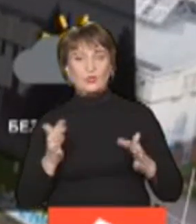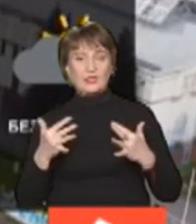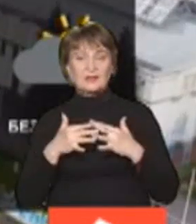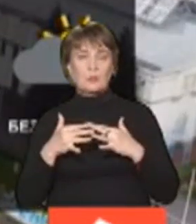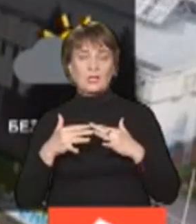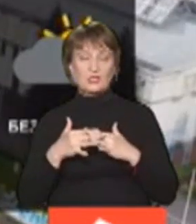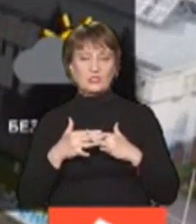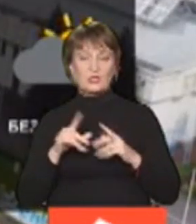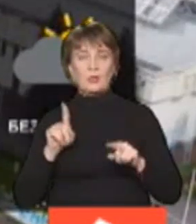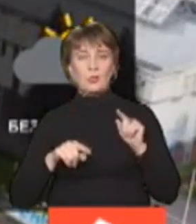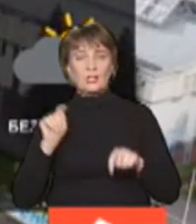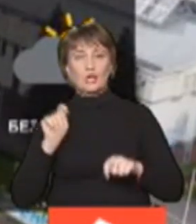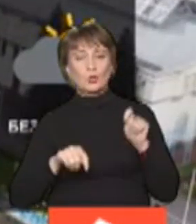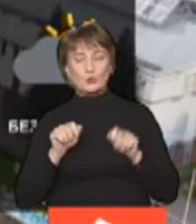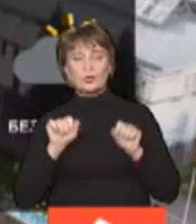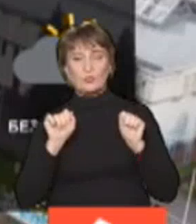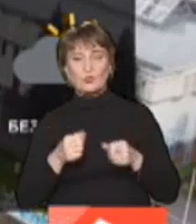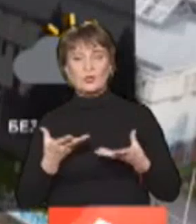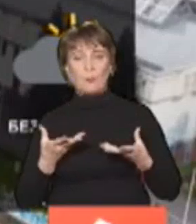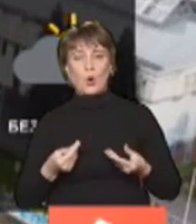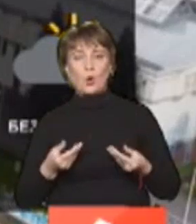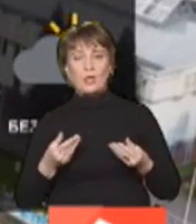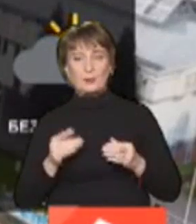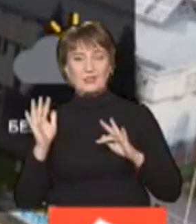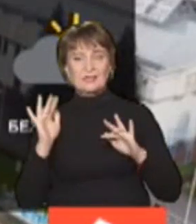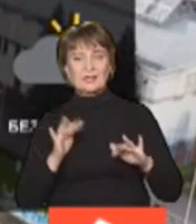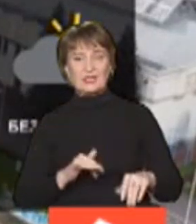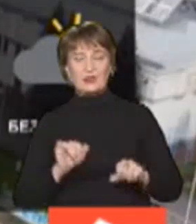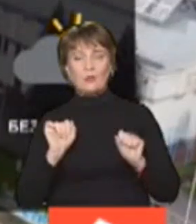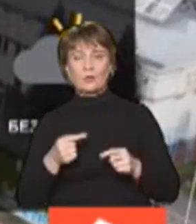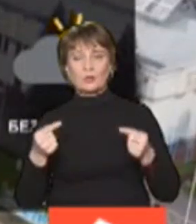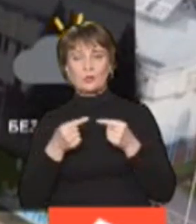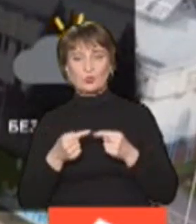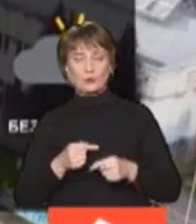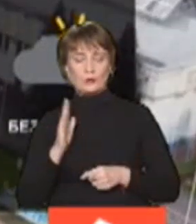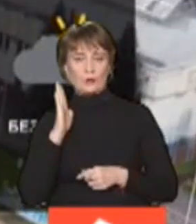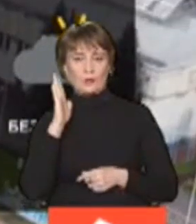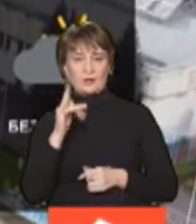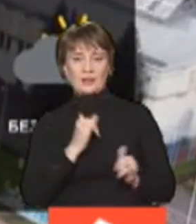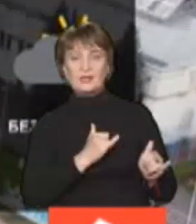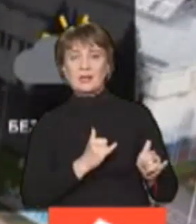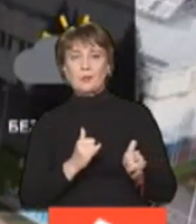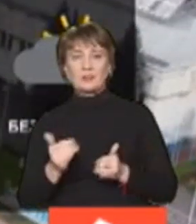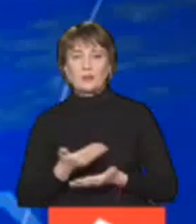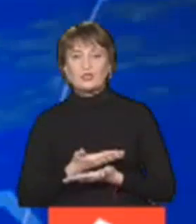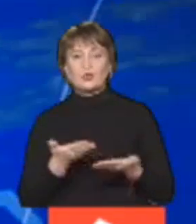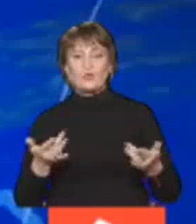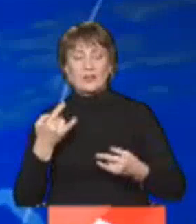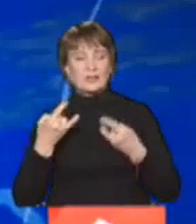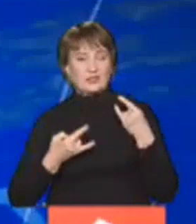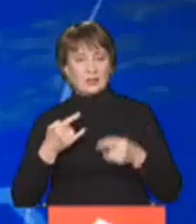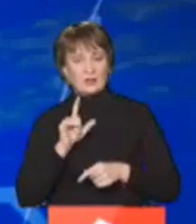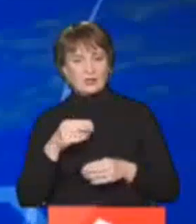тобто подекуди дощ, можливо, навіть вже із мокрим снігом. Там вже будемо уточнювати прогнози і забезпечувати вас, наших